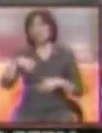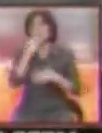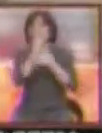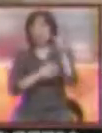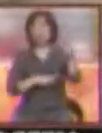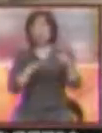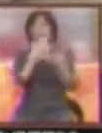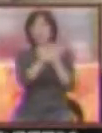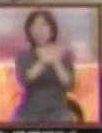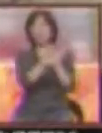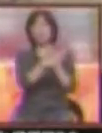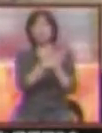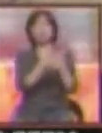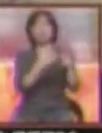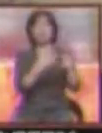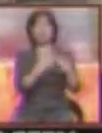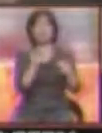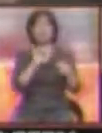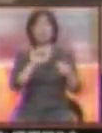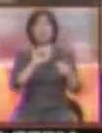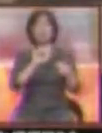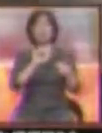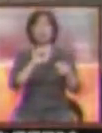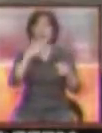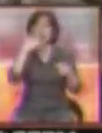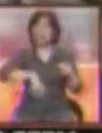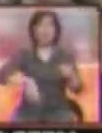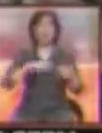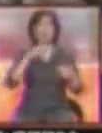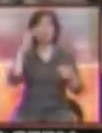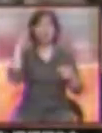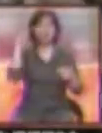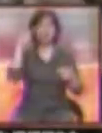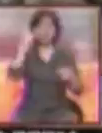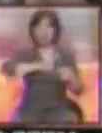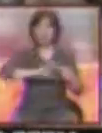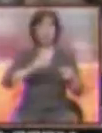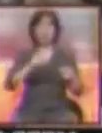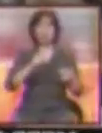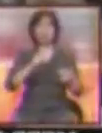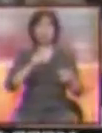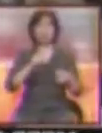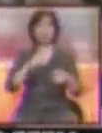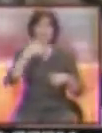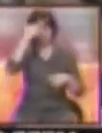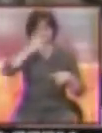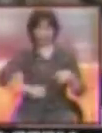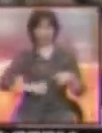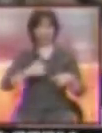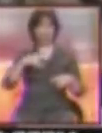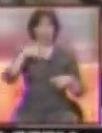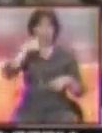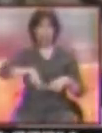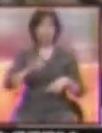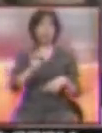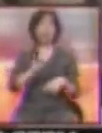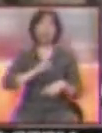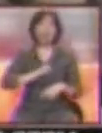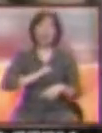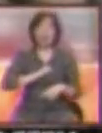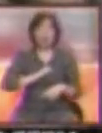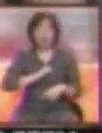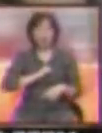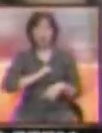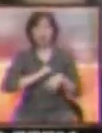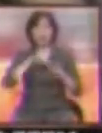preso, di rin nakaligtas sa bangis ng heat stroke. Inatake ako dahil nga sa sobrang sikip ng dibdib di ako makahinga. Pinaypayan